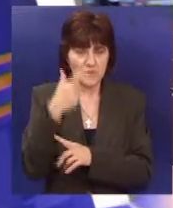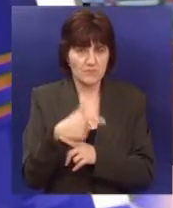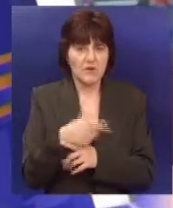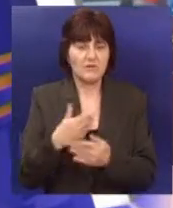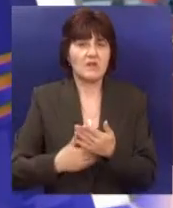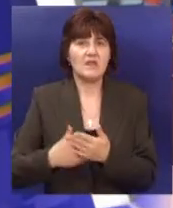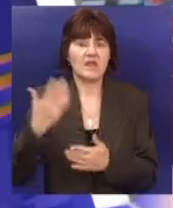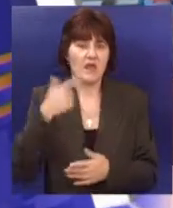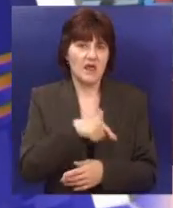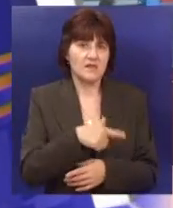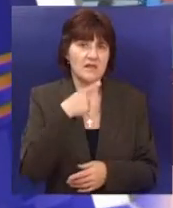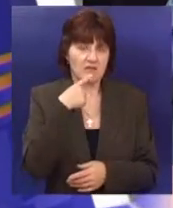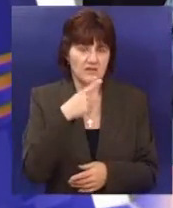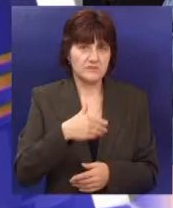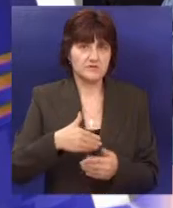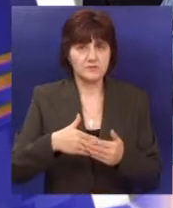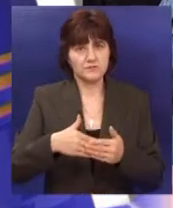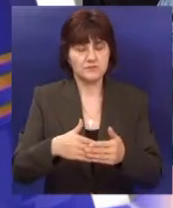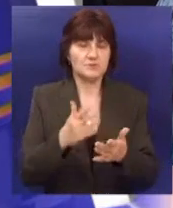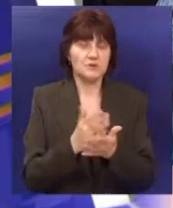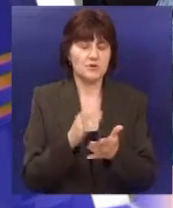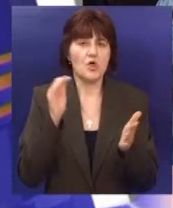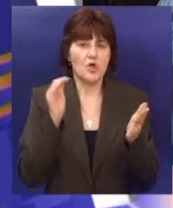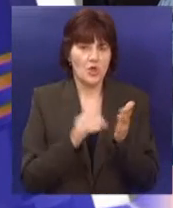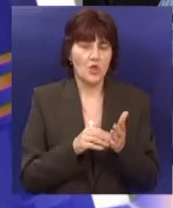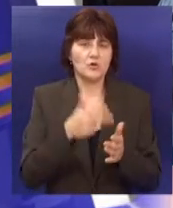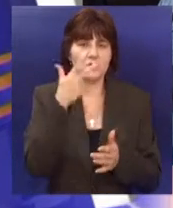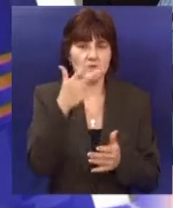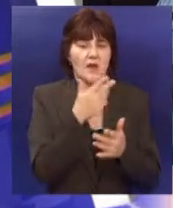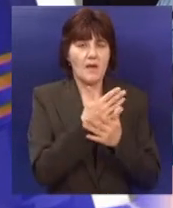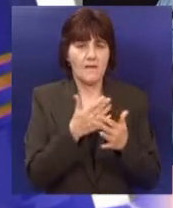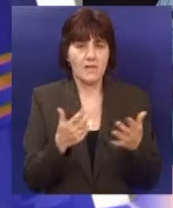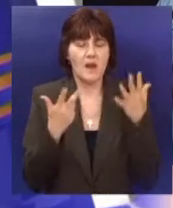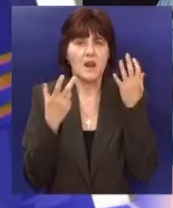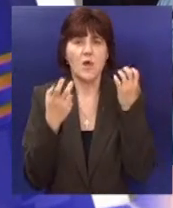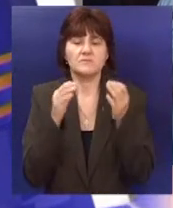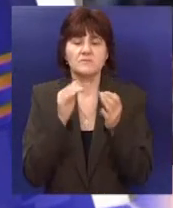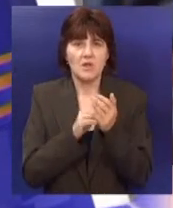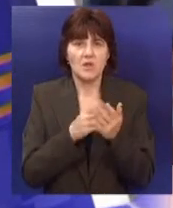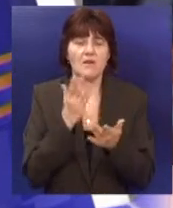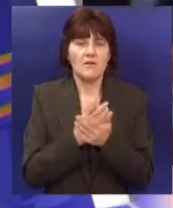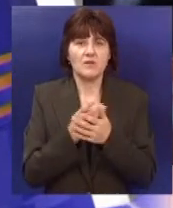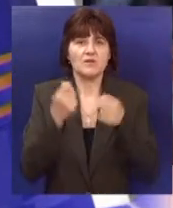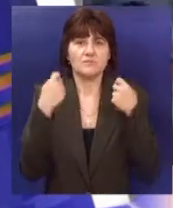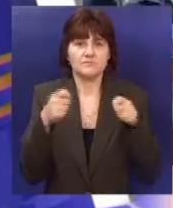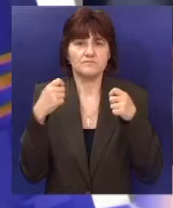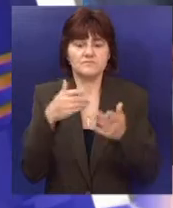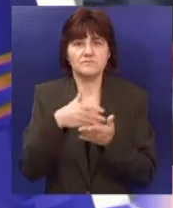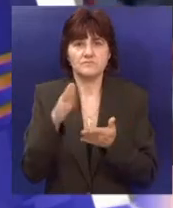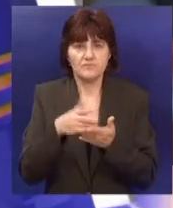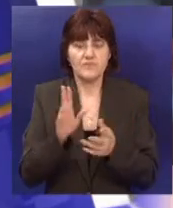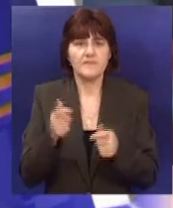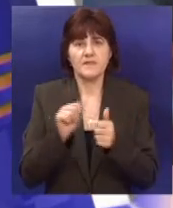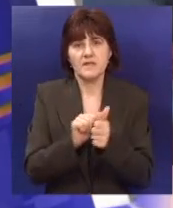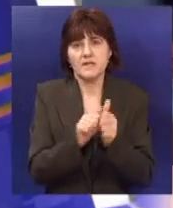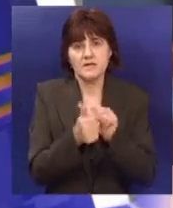U Direkciji za izgradnju grada kažu da će u narednih mjesec dana biti izdvojeno 3 miliona i 800.000 dinara za izgradnju sportskih